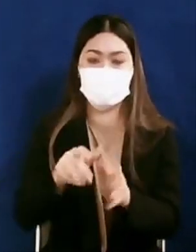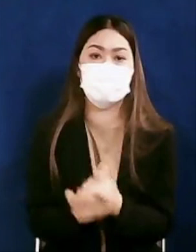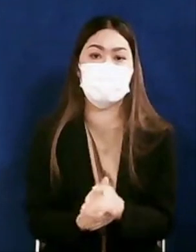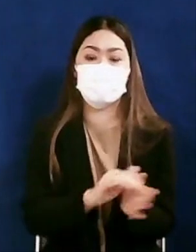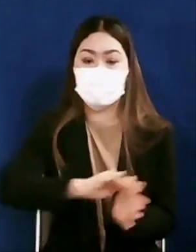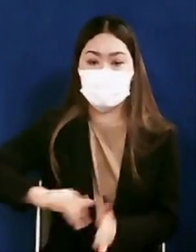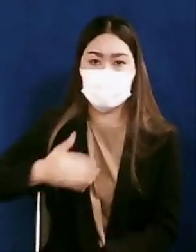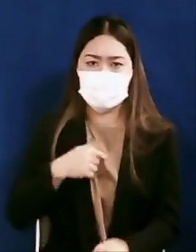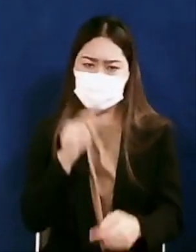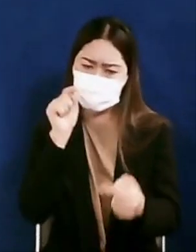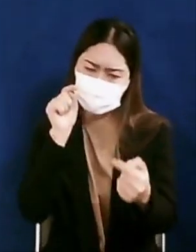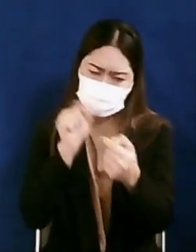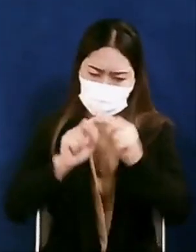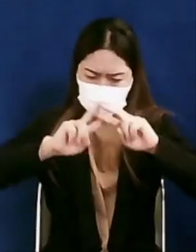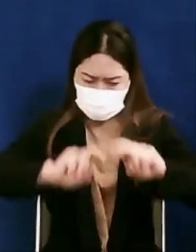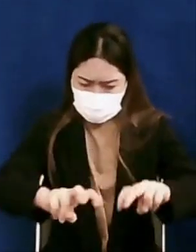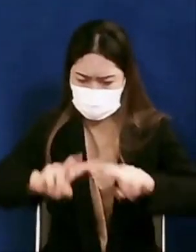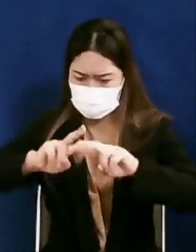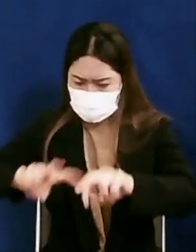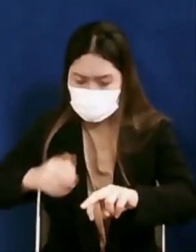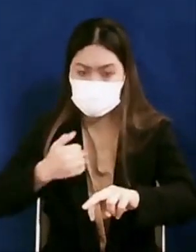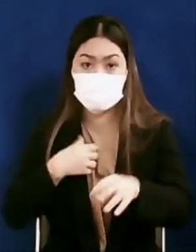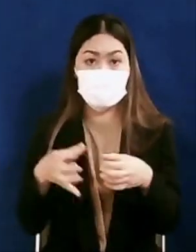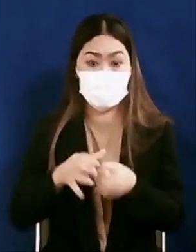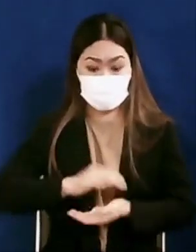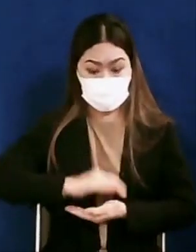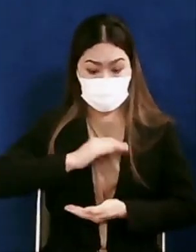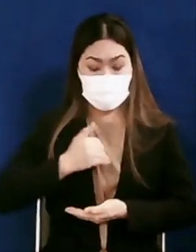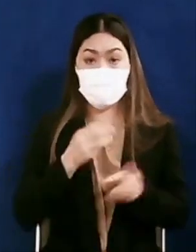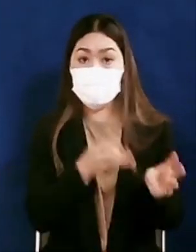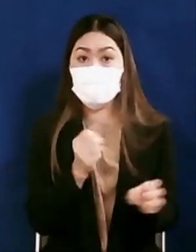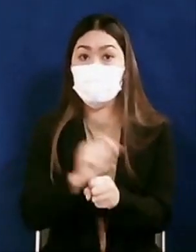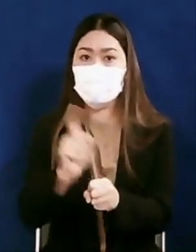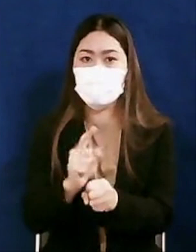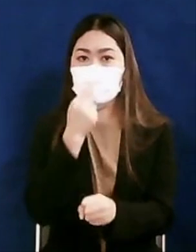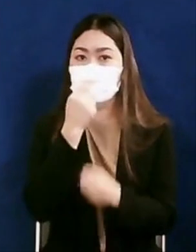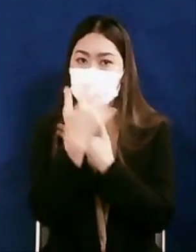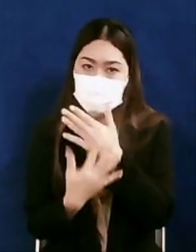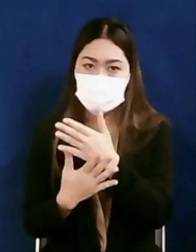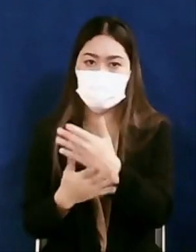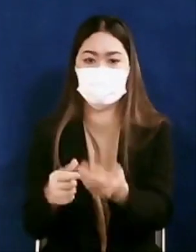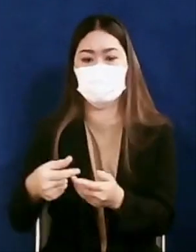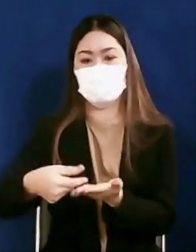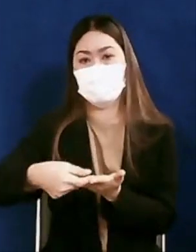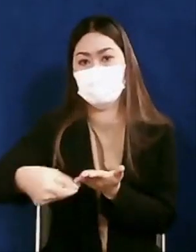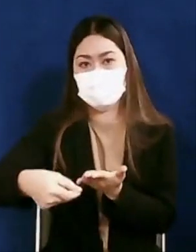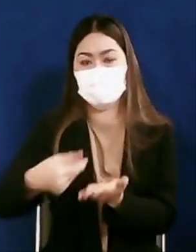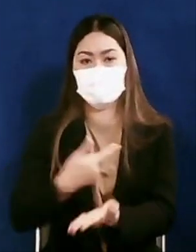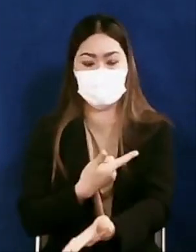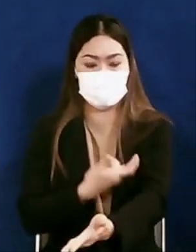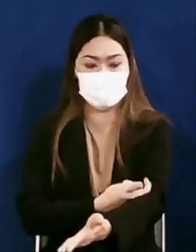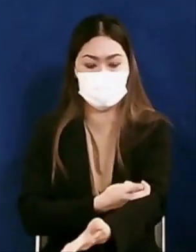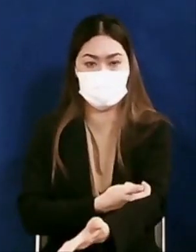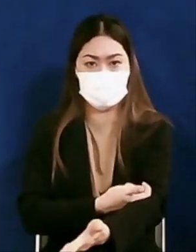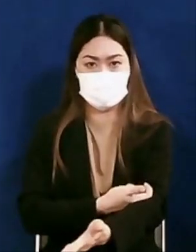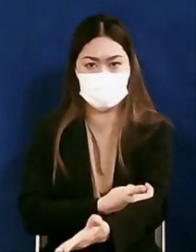ป็นการเจาะหาแอนติบอดีหรือภูมิคุ้มกันนะวิธีเจาะก็คือต้องเจาะเลือดนะครับซึ่ง